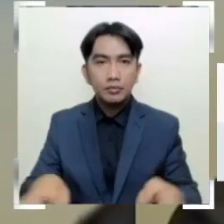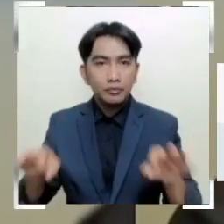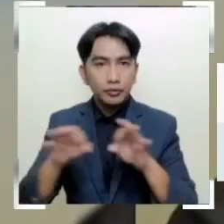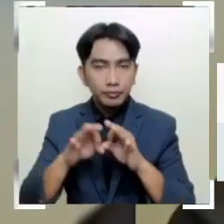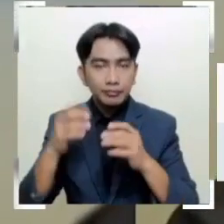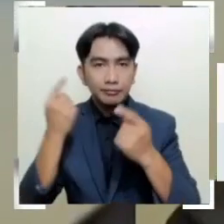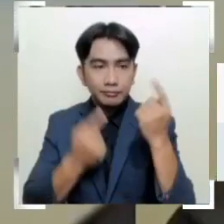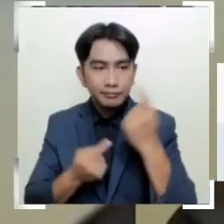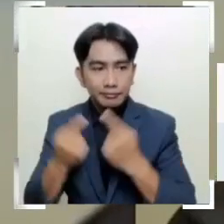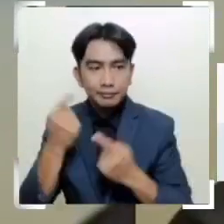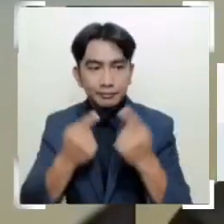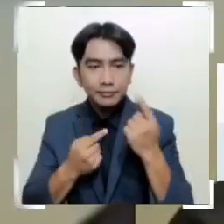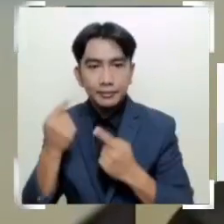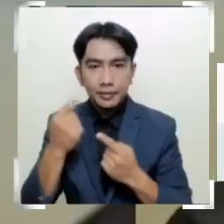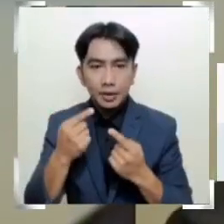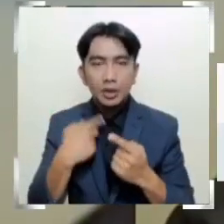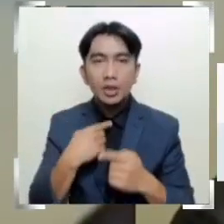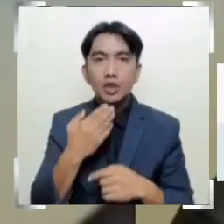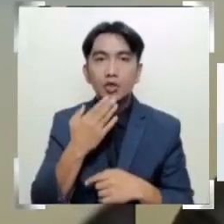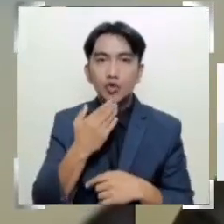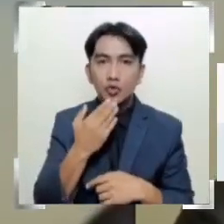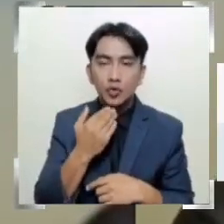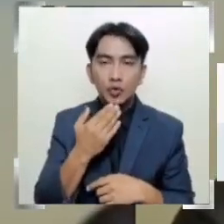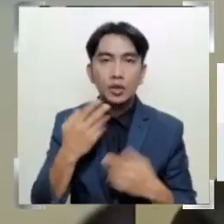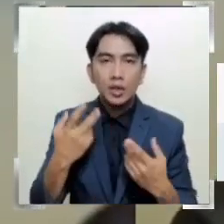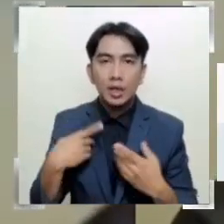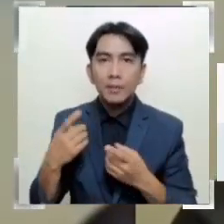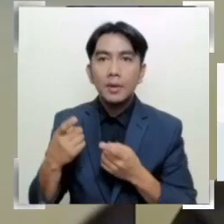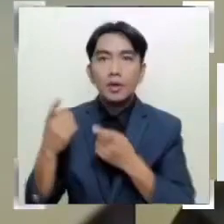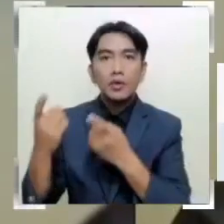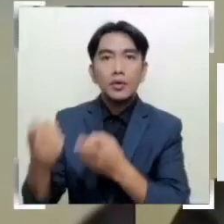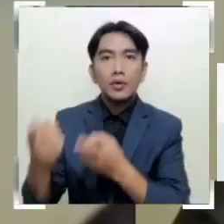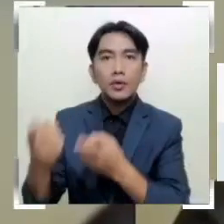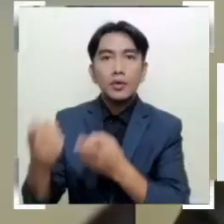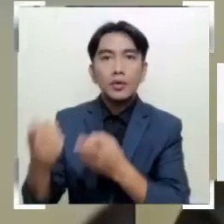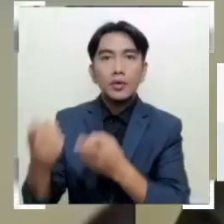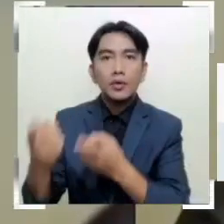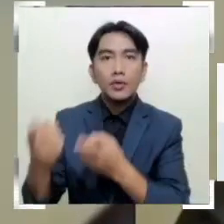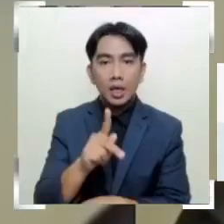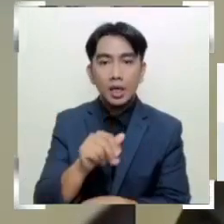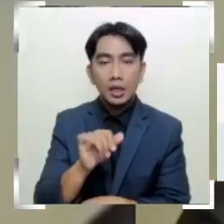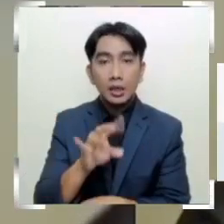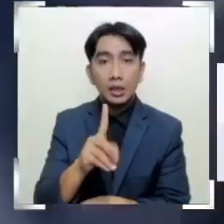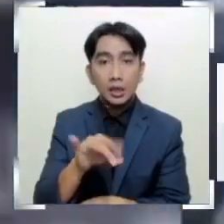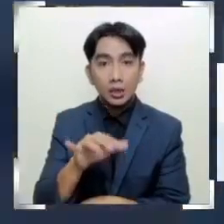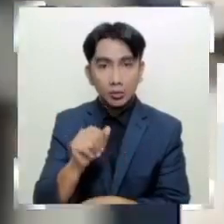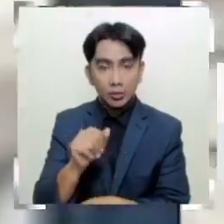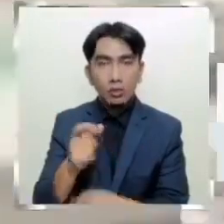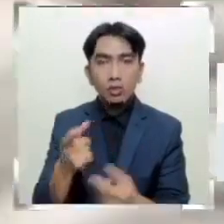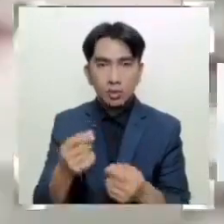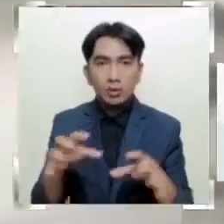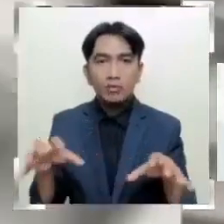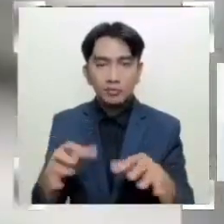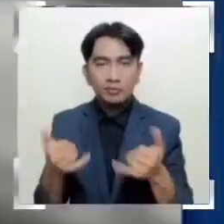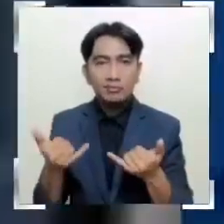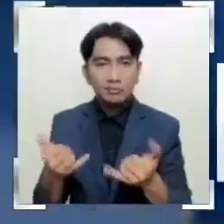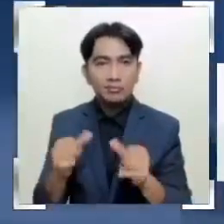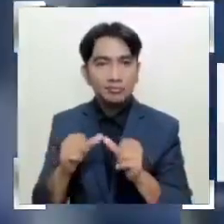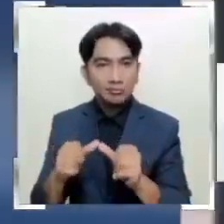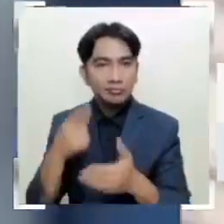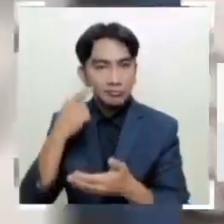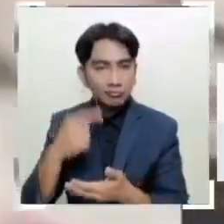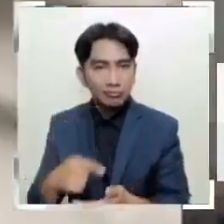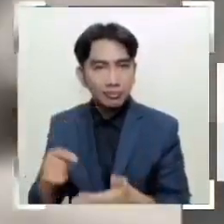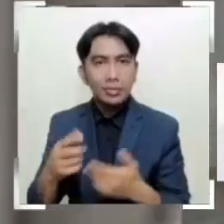one, the sugar that's being donated to Kadiwa, that's we've worked on it already. Habang ang mga nakumpiskang